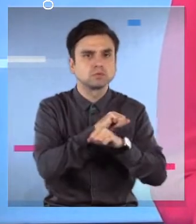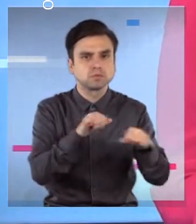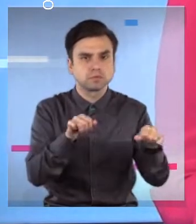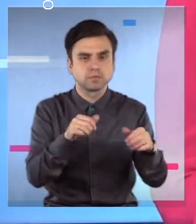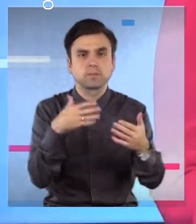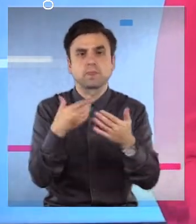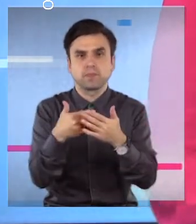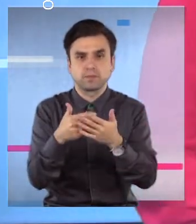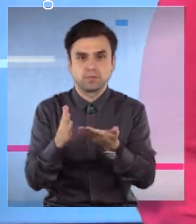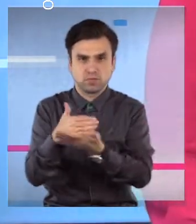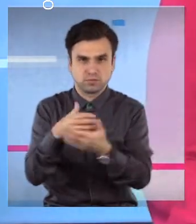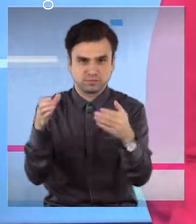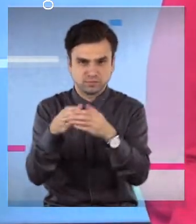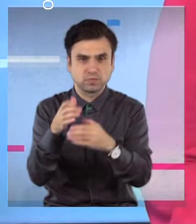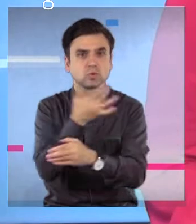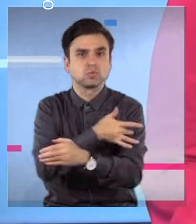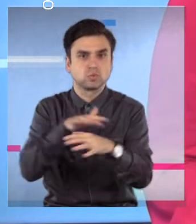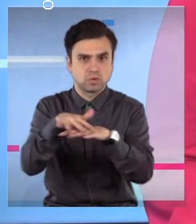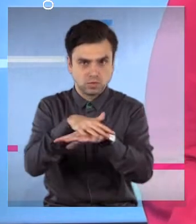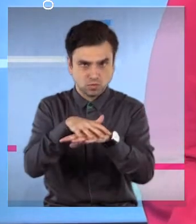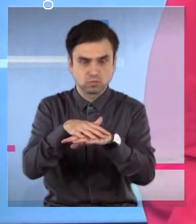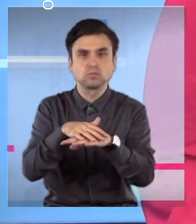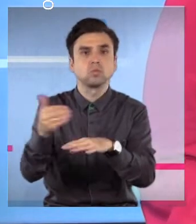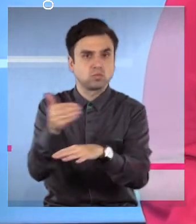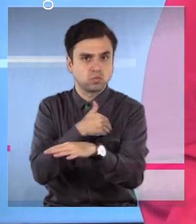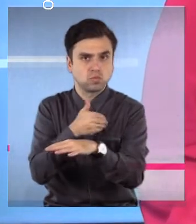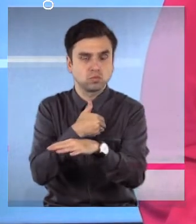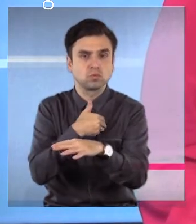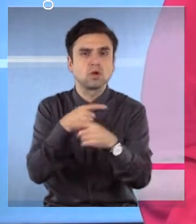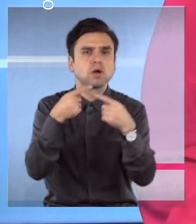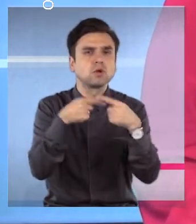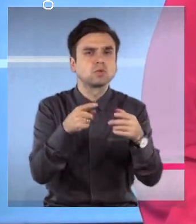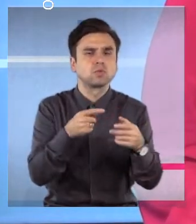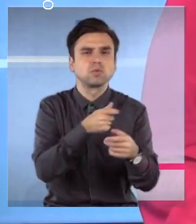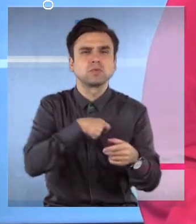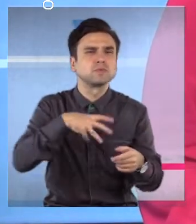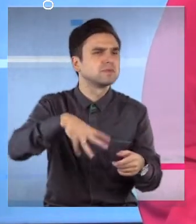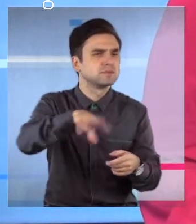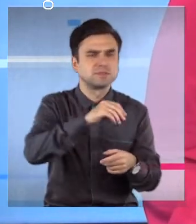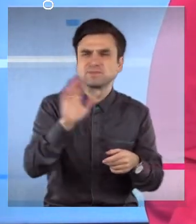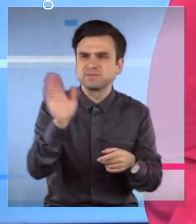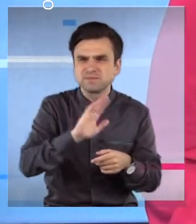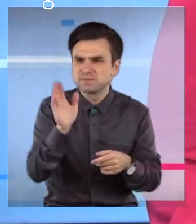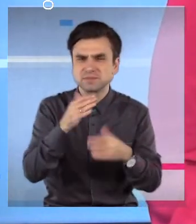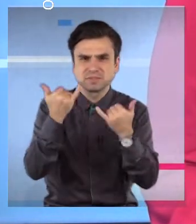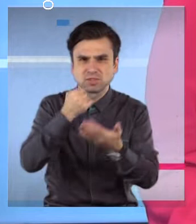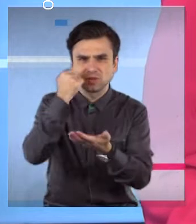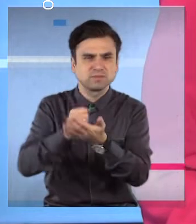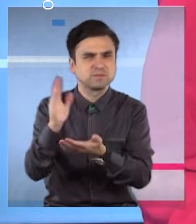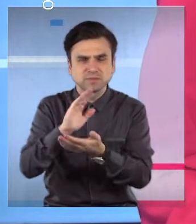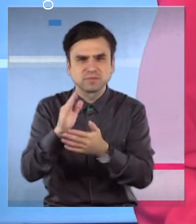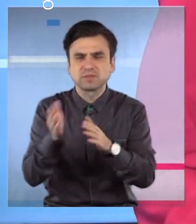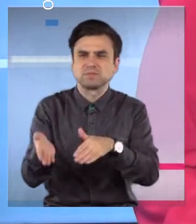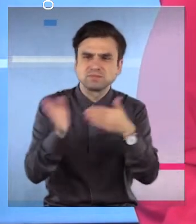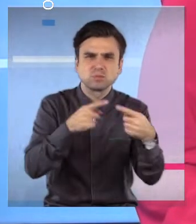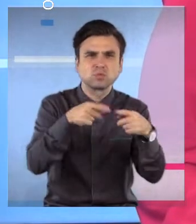таку ініціативу та вимагали перенести розгляд документу. Однак після тривалого обговорення нардепи все ж таки перейшли до